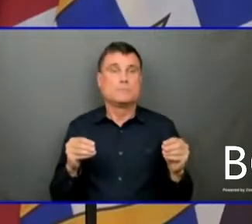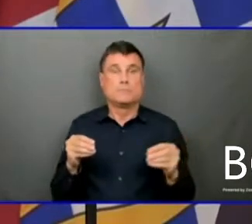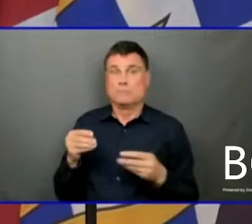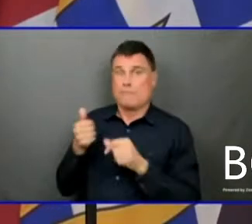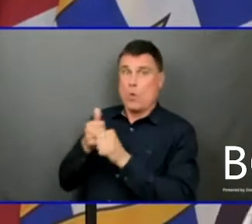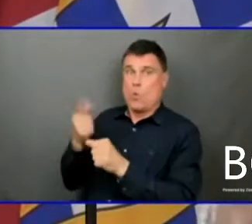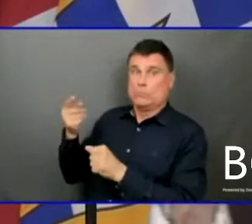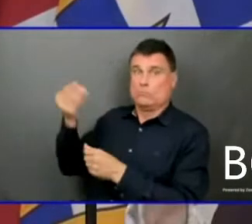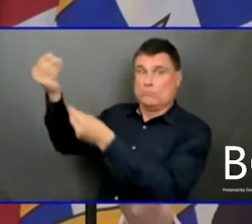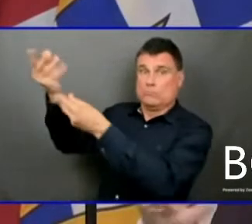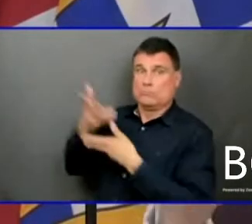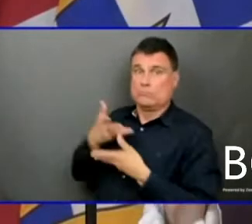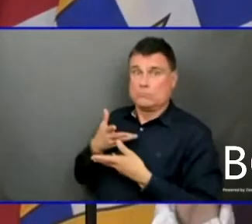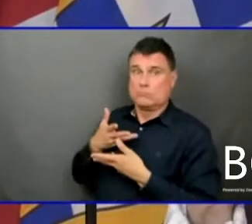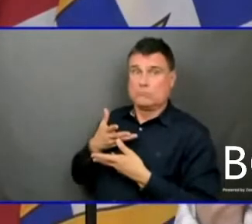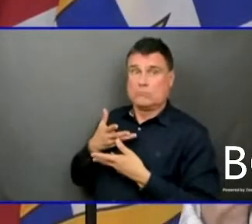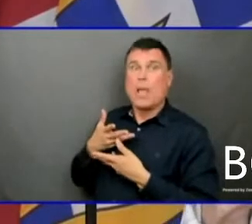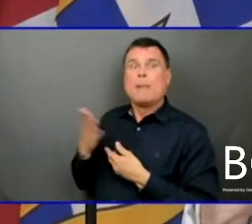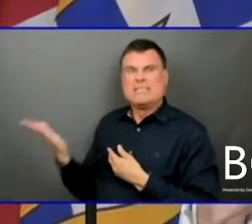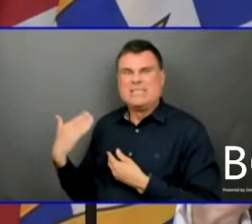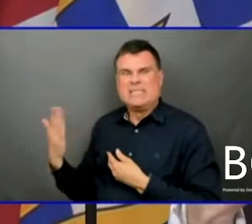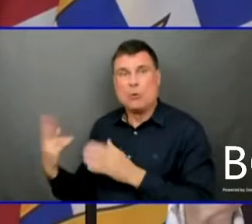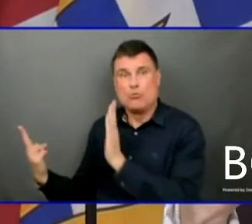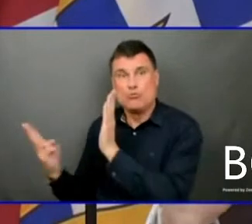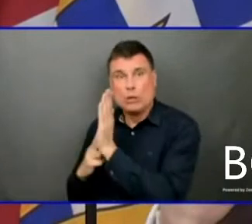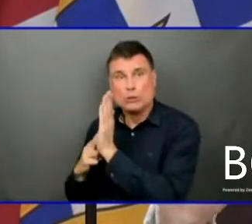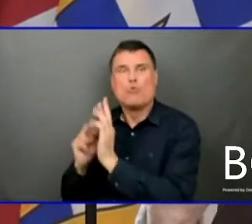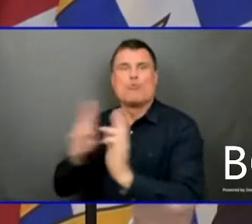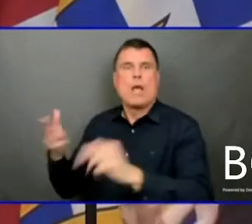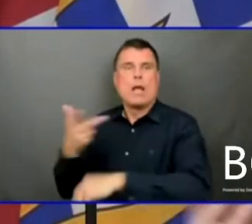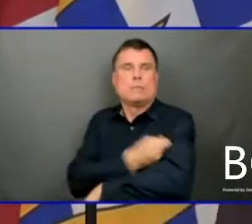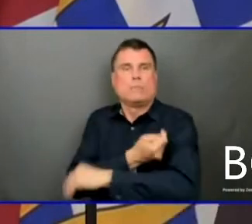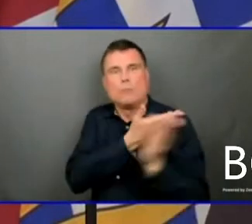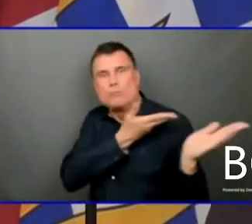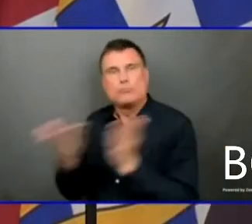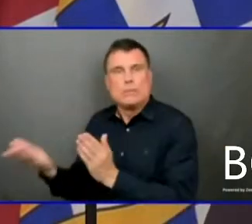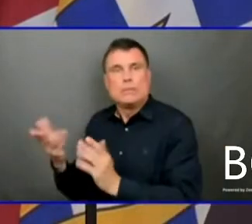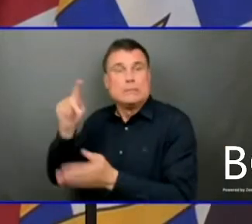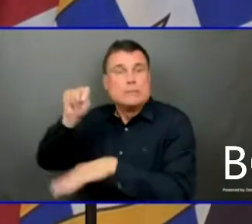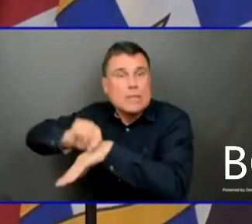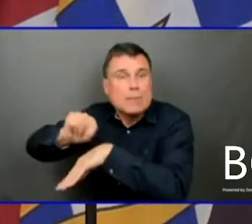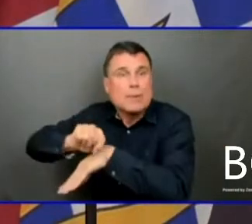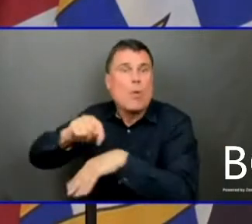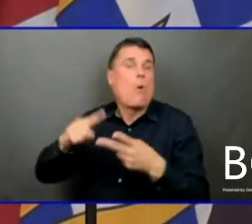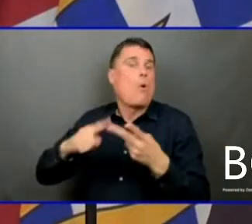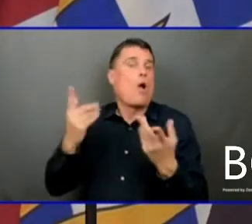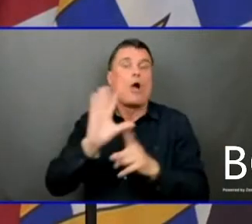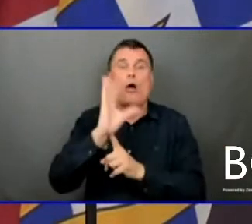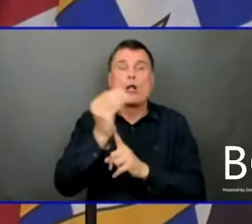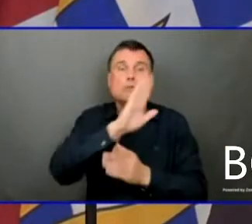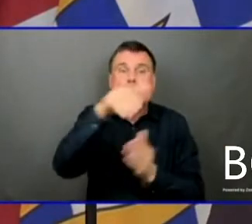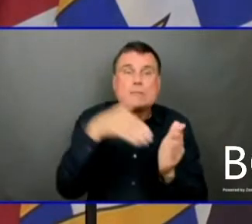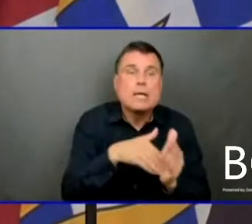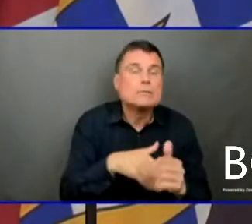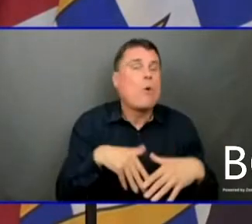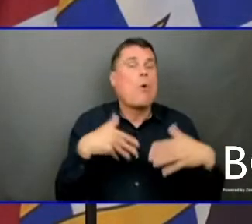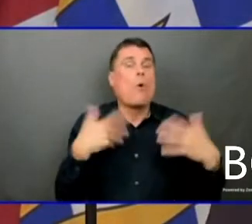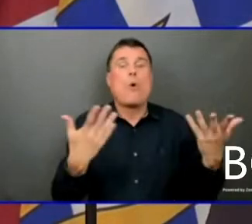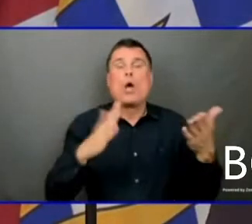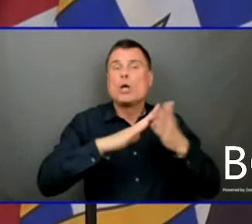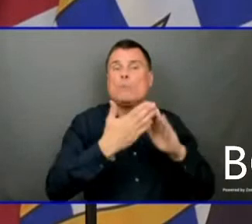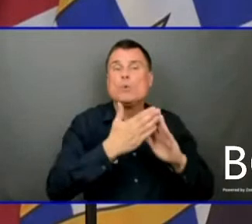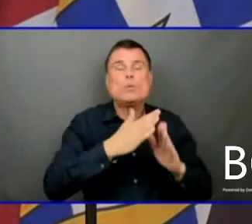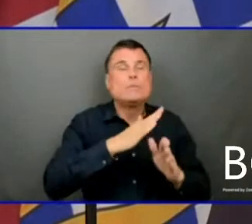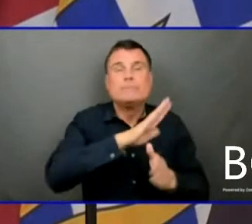题，所以就有点难度。 community places where people are more comfortable. 所以他说